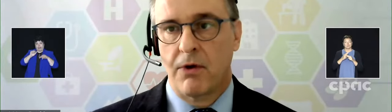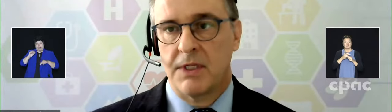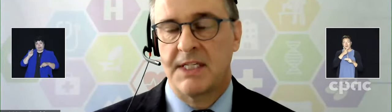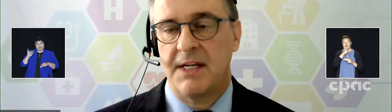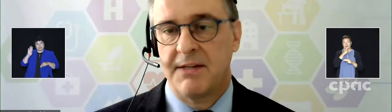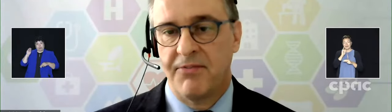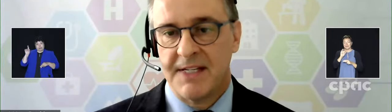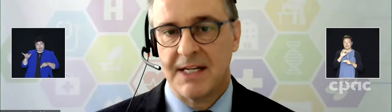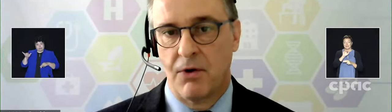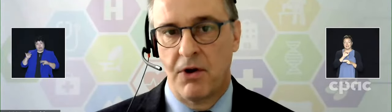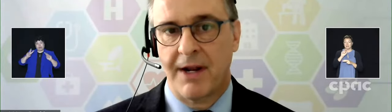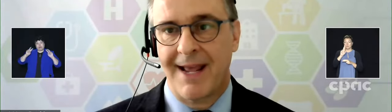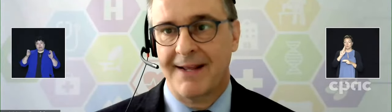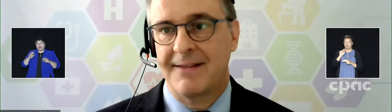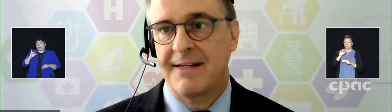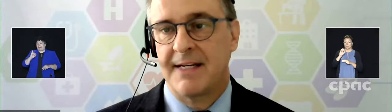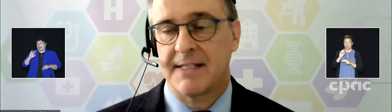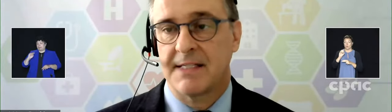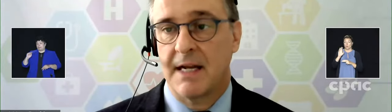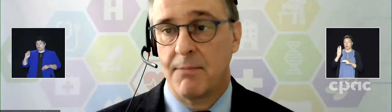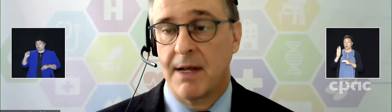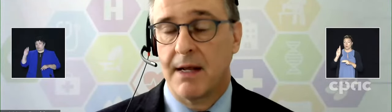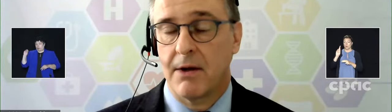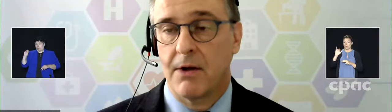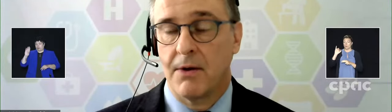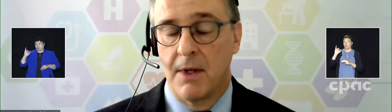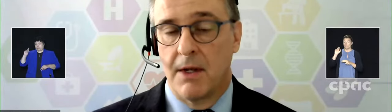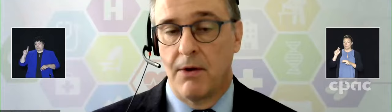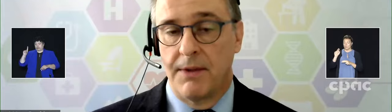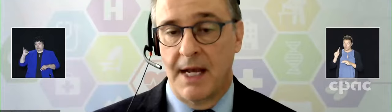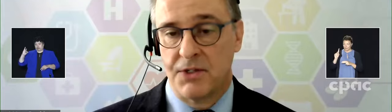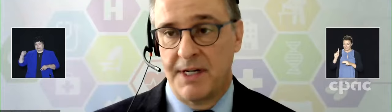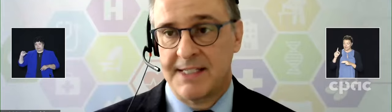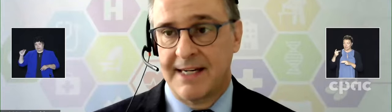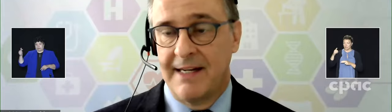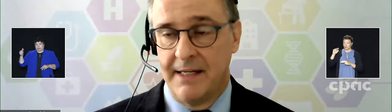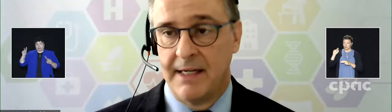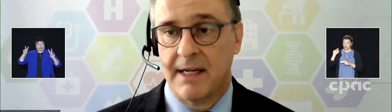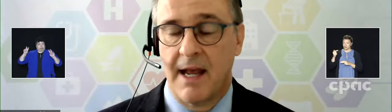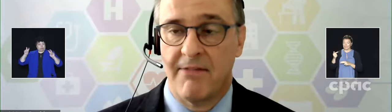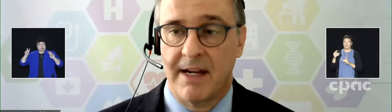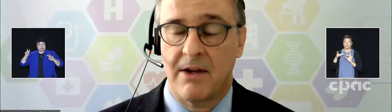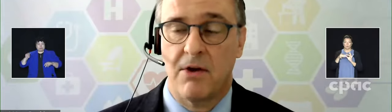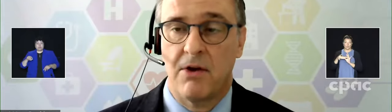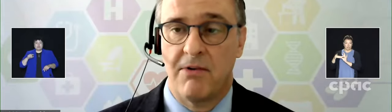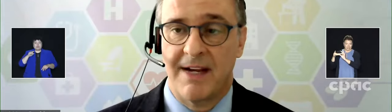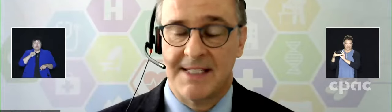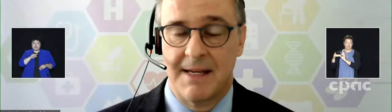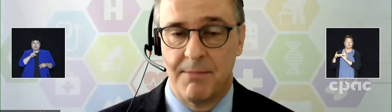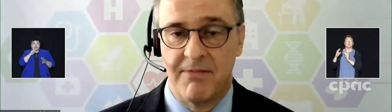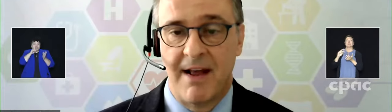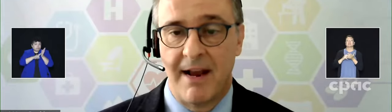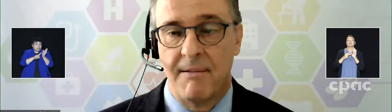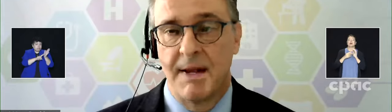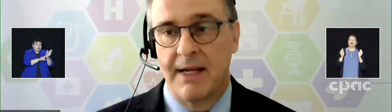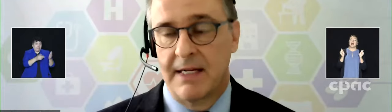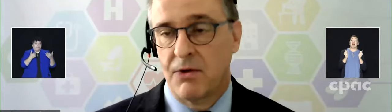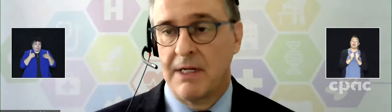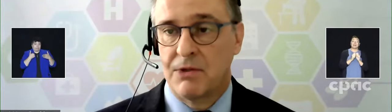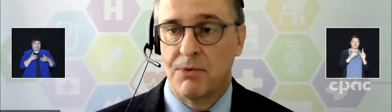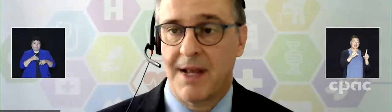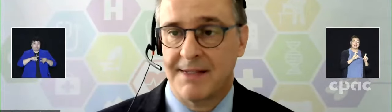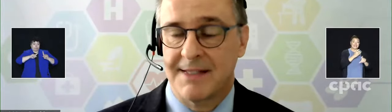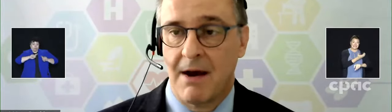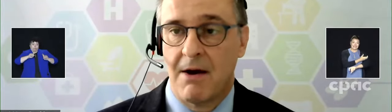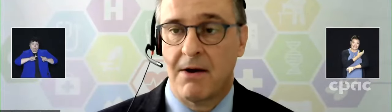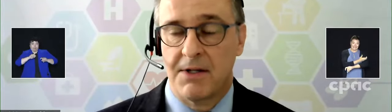Donc, ce qui a été fait, c'est qu'on a regardé essentiellement dans un essai clinique avec le vaccin bivalent, quels sont